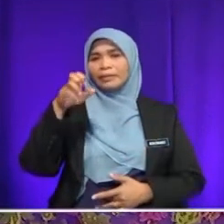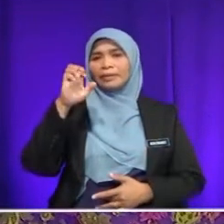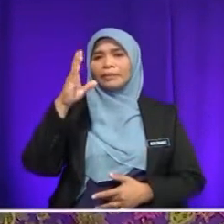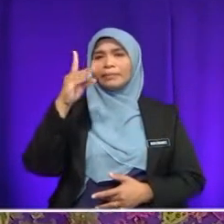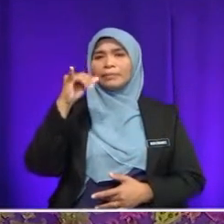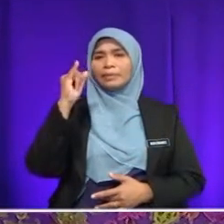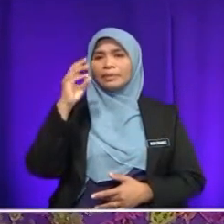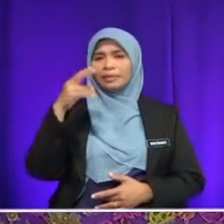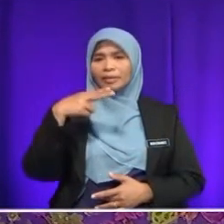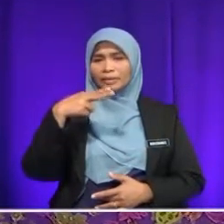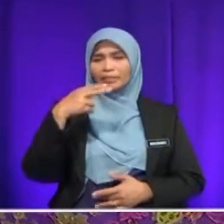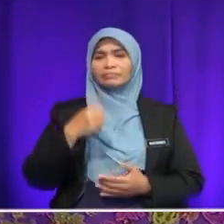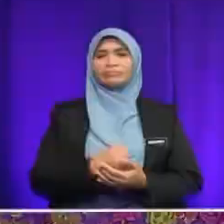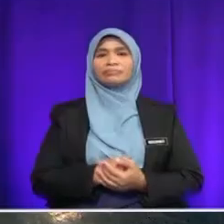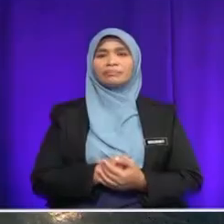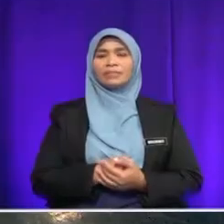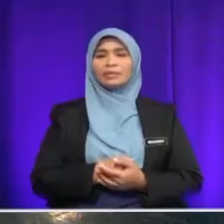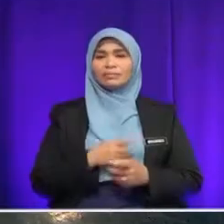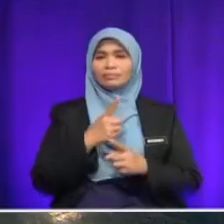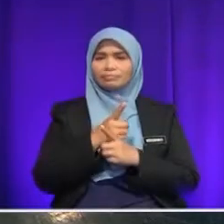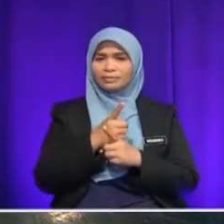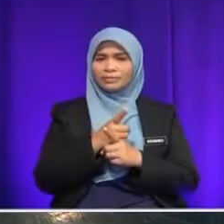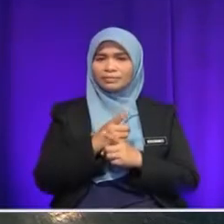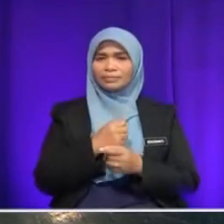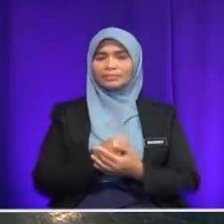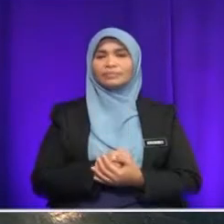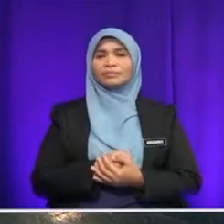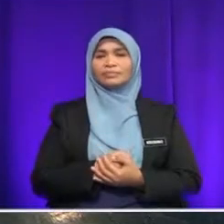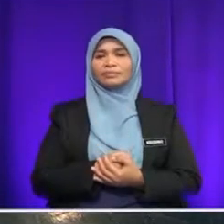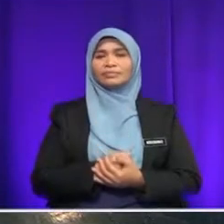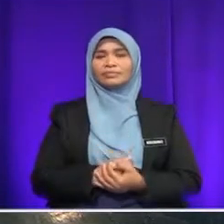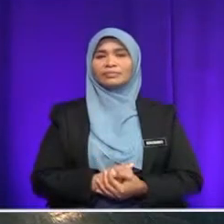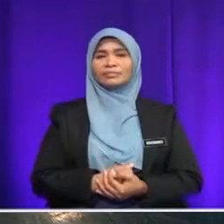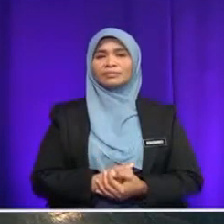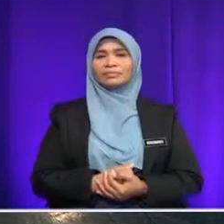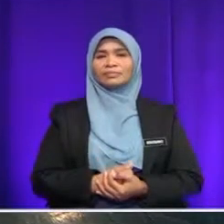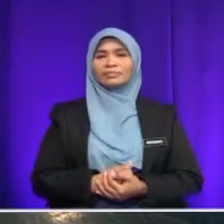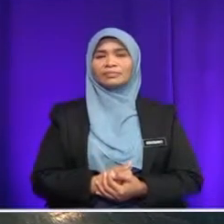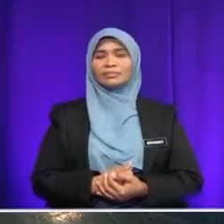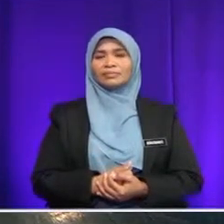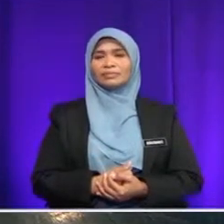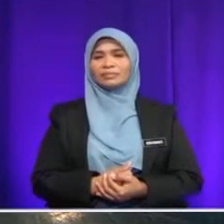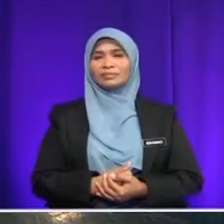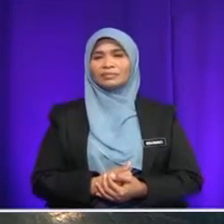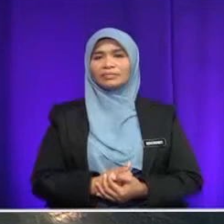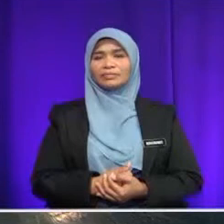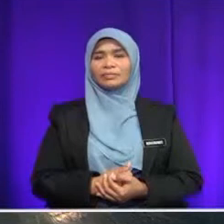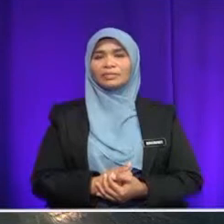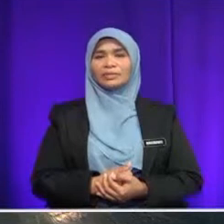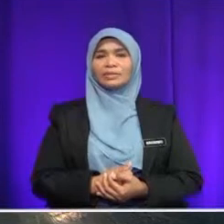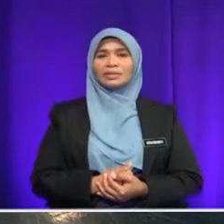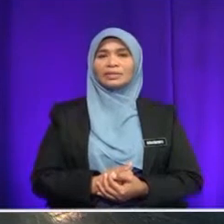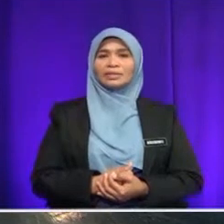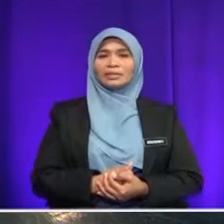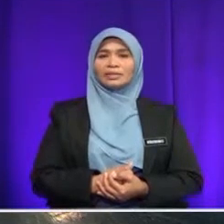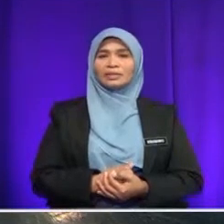yang pedih. Betul ke Aiman? Saya rasa betul sebab azab ni dia azab lah kan. Apa macam sama je perkataan dia. Okey, jom kita lihat. Okey, apa